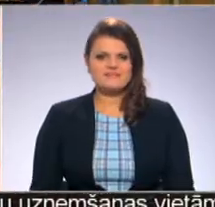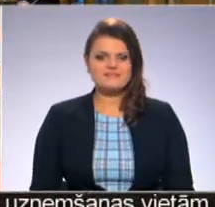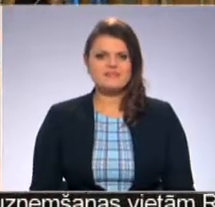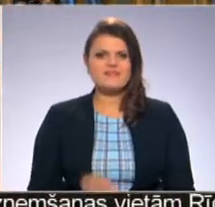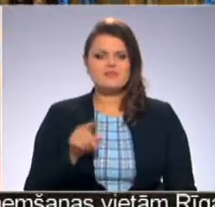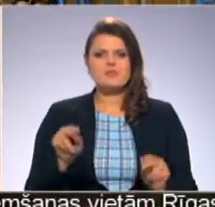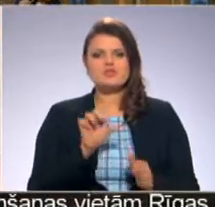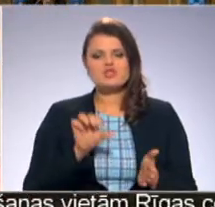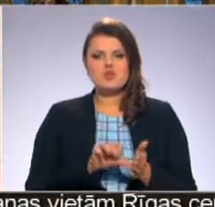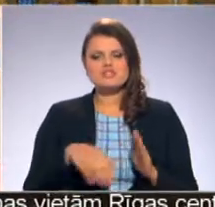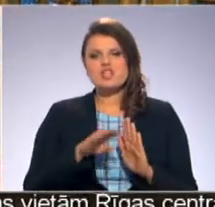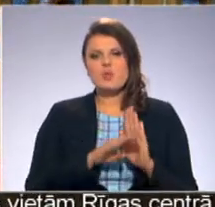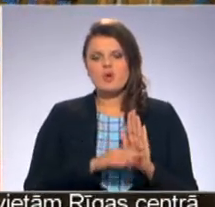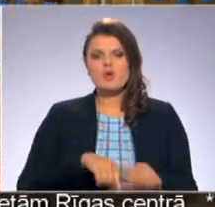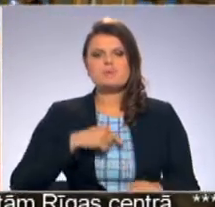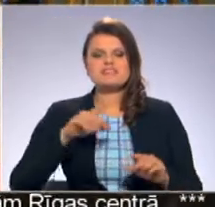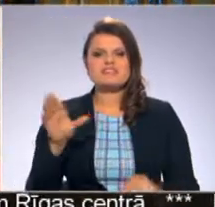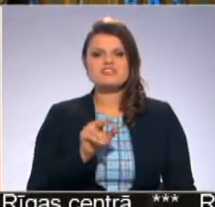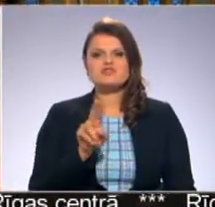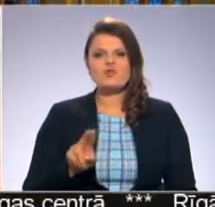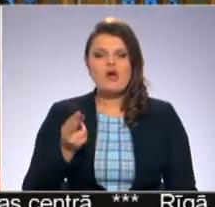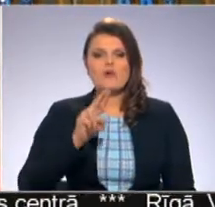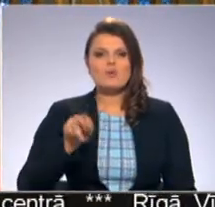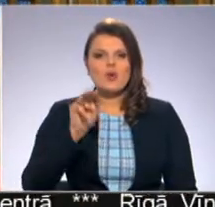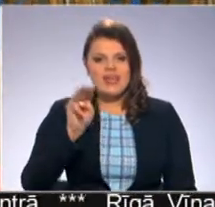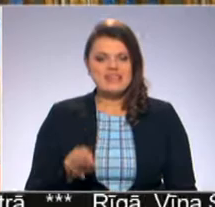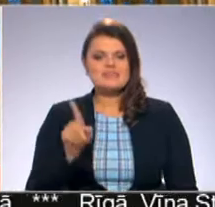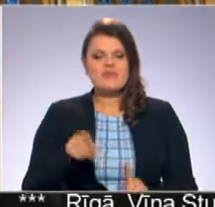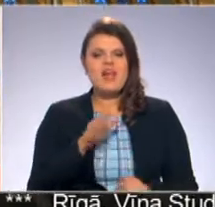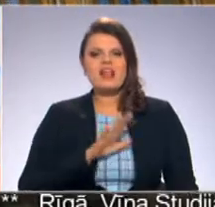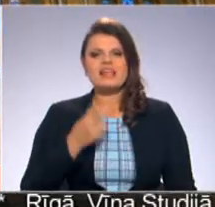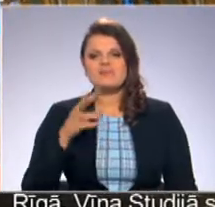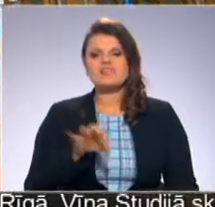Baha kameramūzikas koncerts programma ilgst visu novembru un decembri. Vēl gaidām